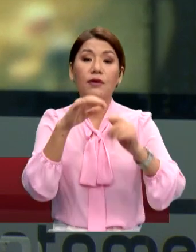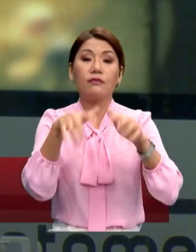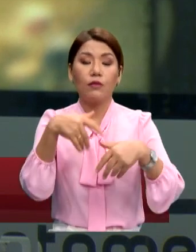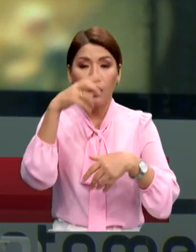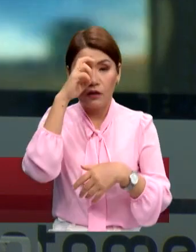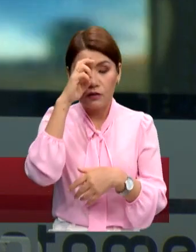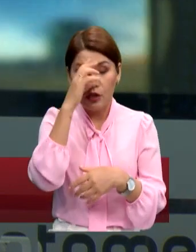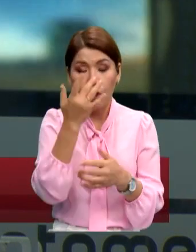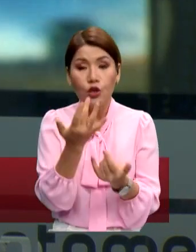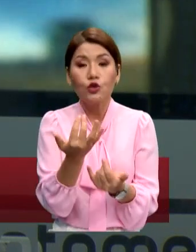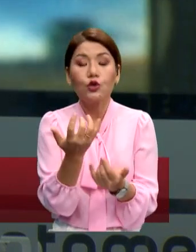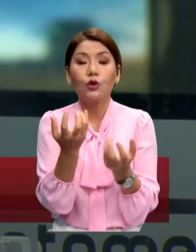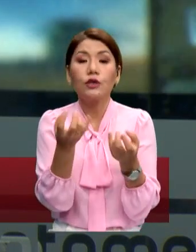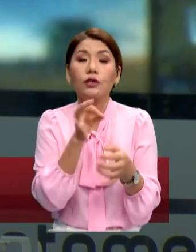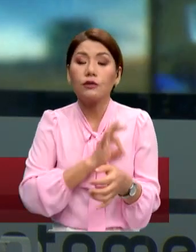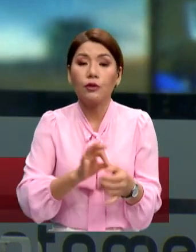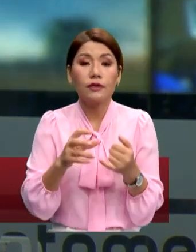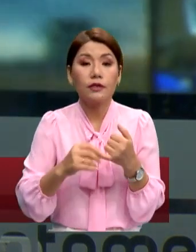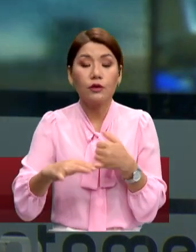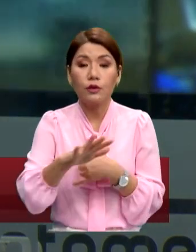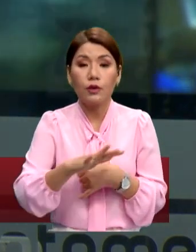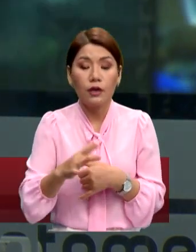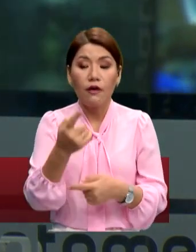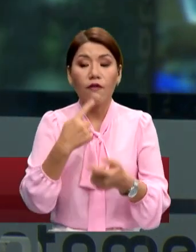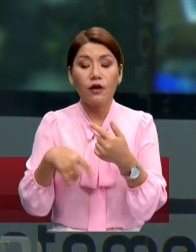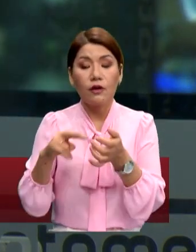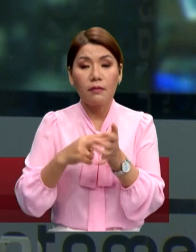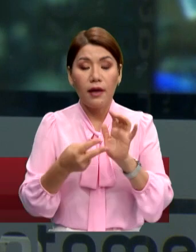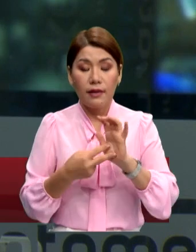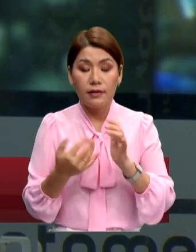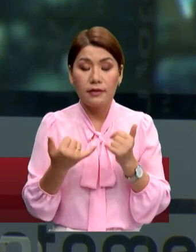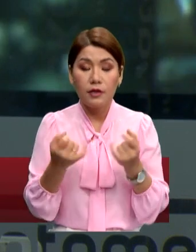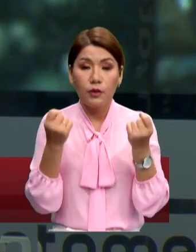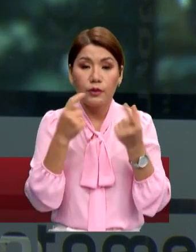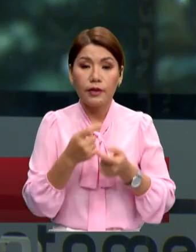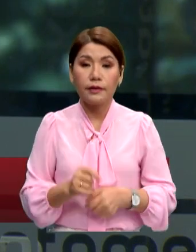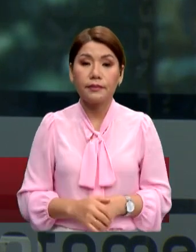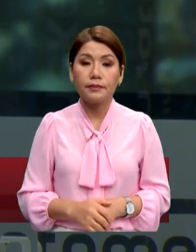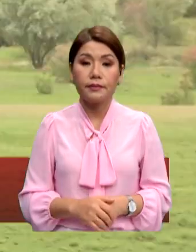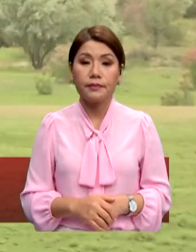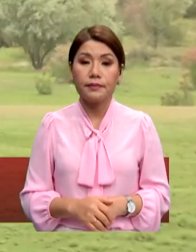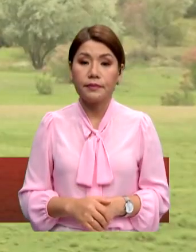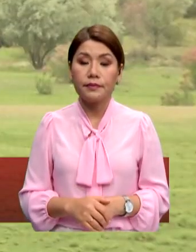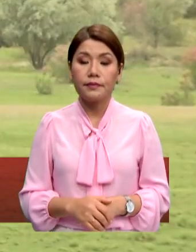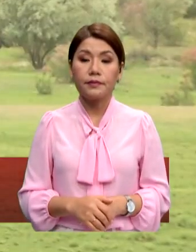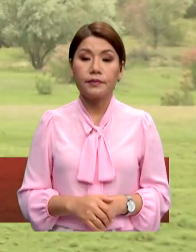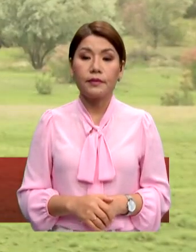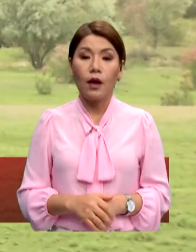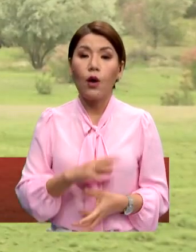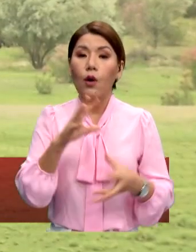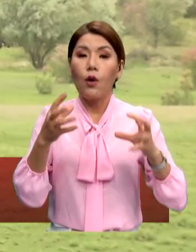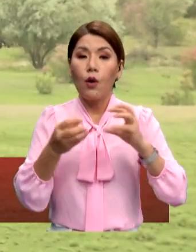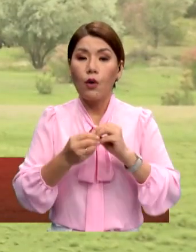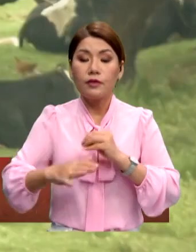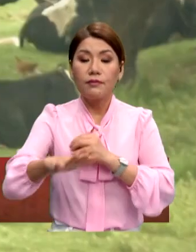государству. Сколько еще неиспользуемых участков планируют вернуть, расскажут корреспонденты «Атамикен Бизнес». Общая